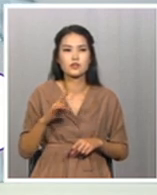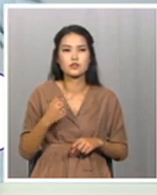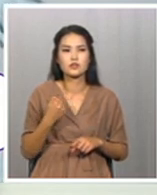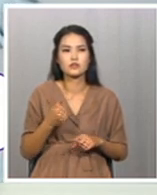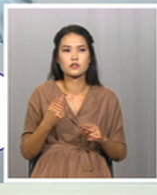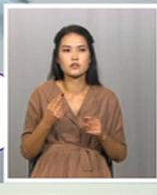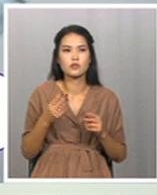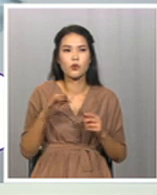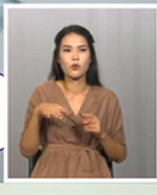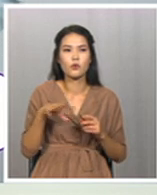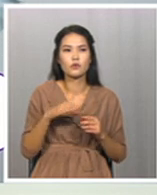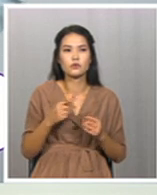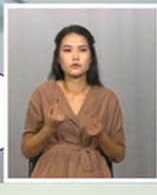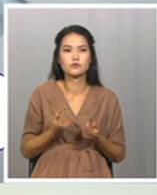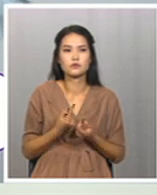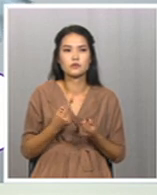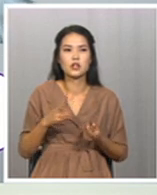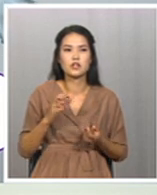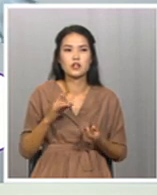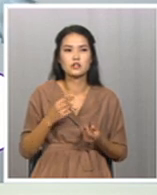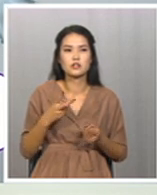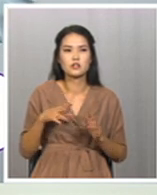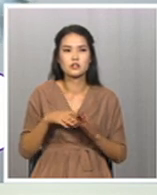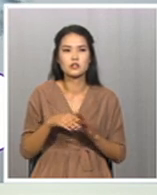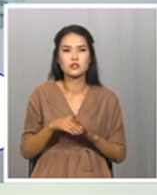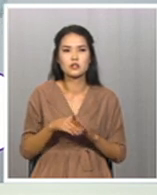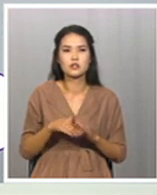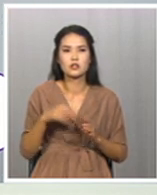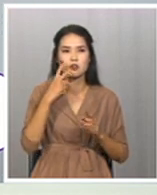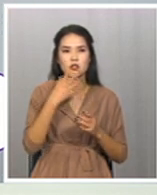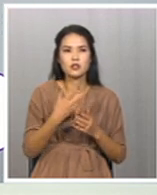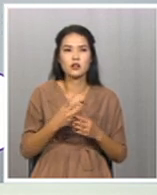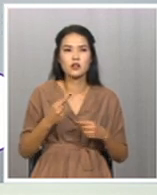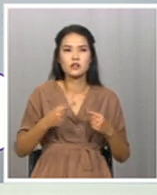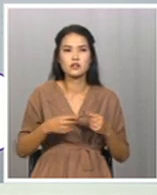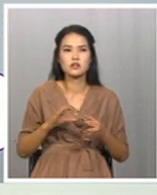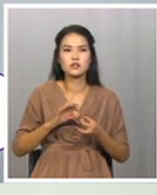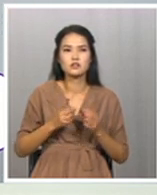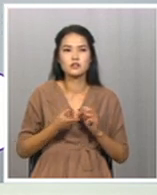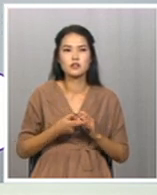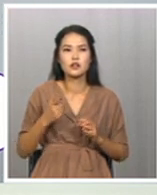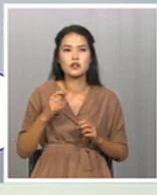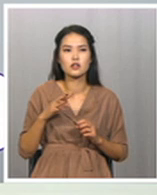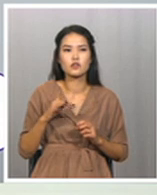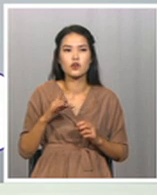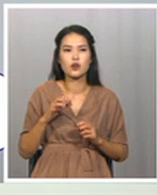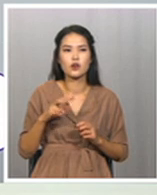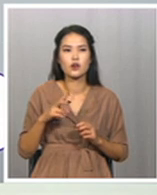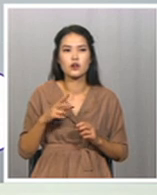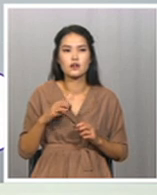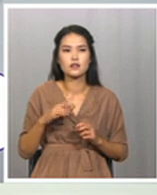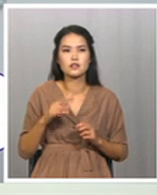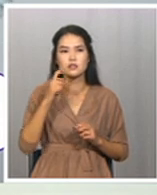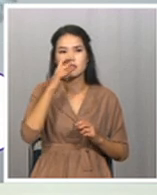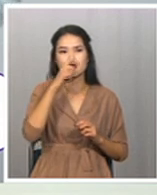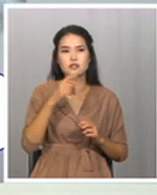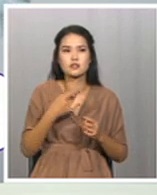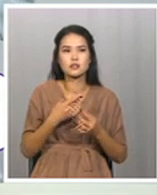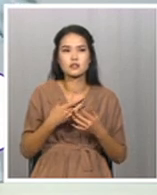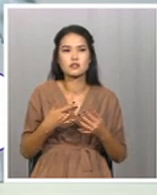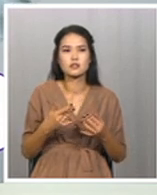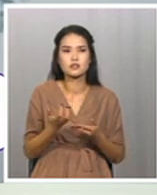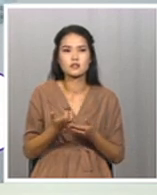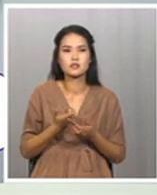келетін болсақ, натрийдің және калийдің оксидтері сумен әрекеттесіп, сәйкесінше гидроксид түзеді. Яғни натрий оксиді сумен әрекеттесіп